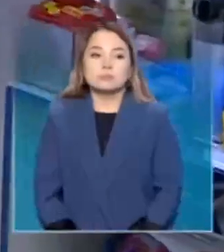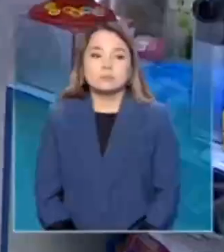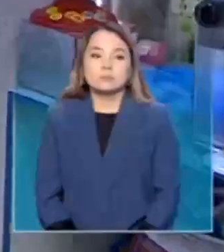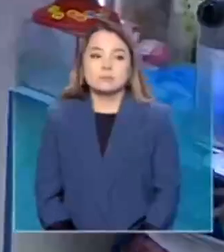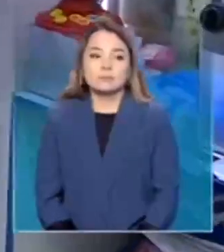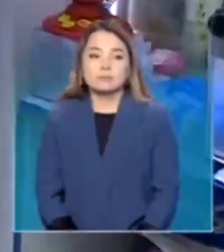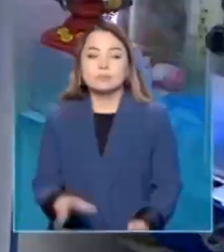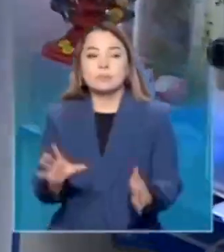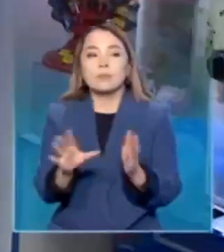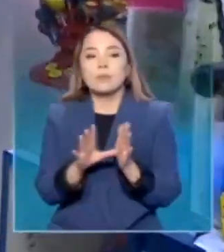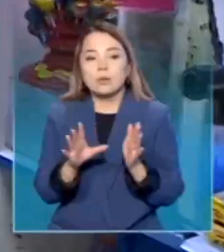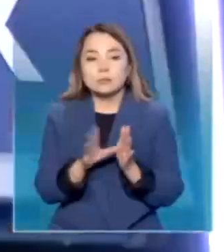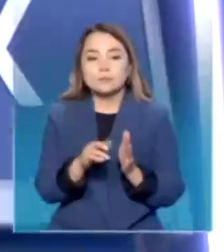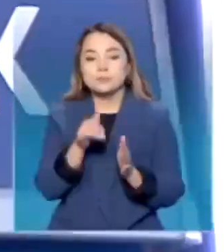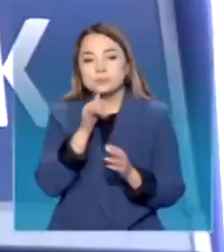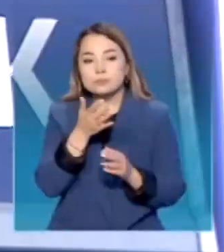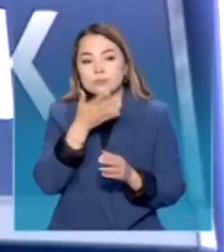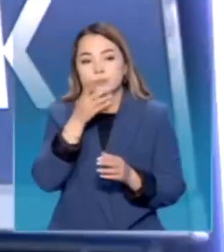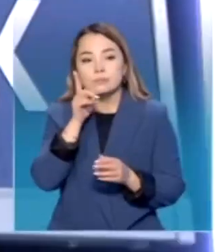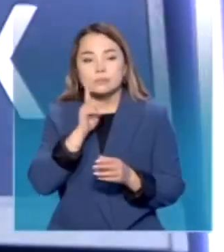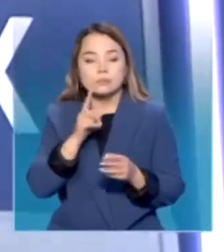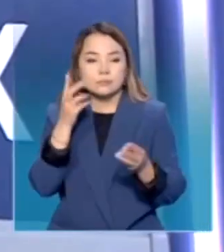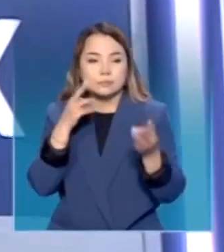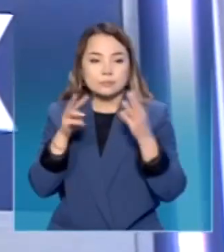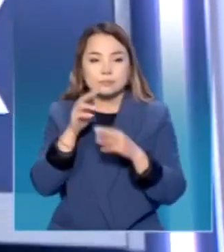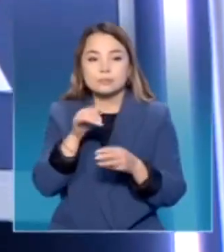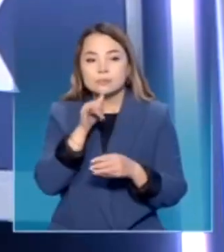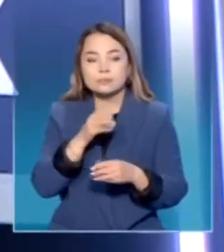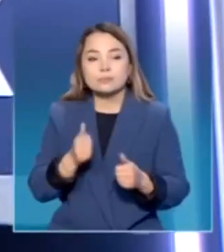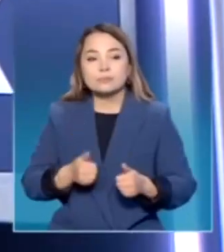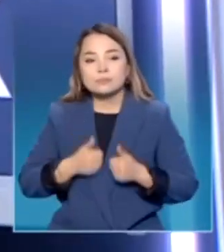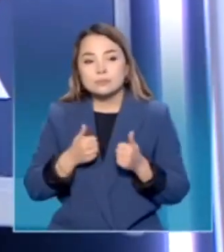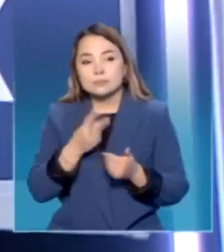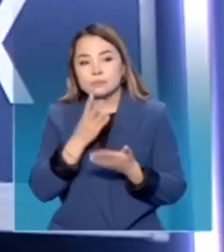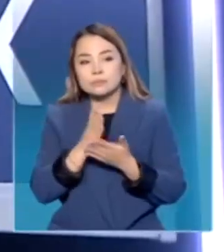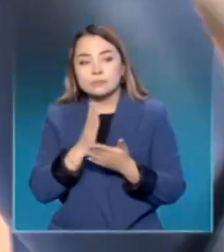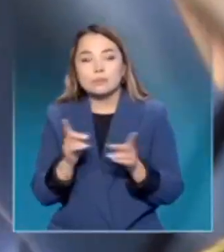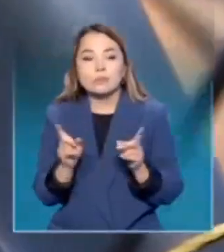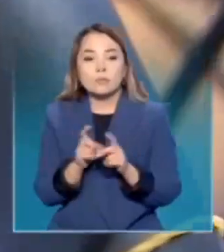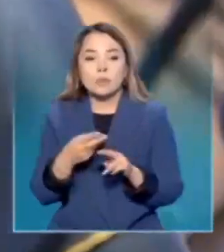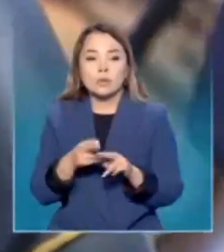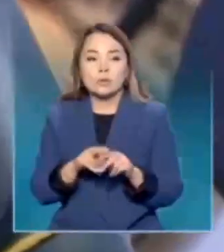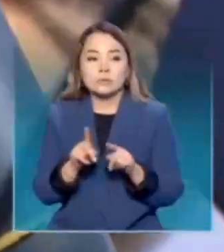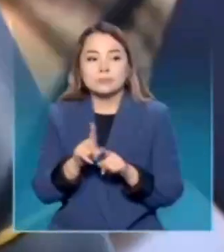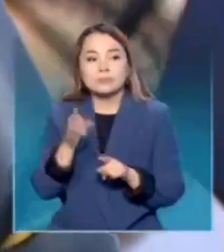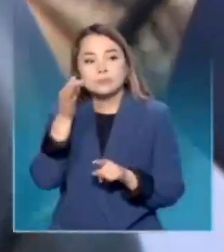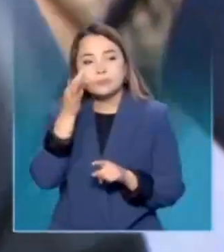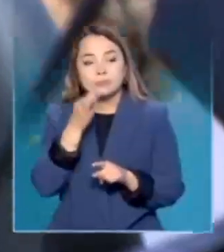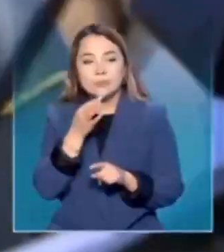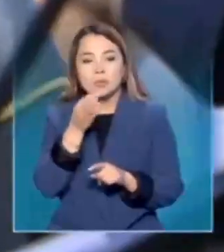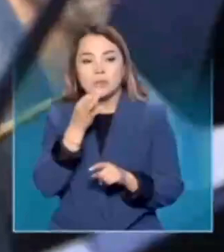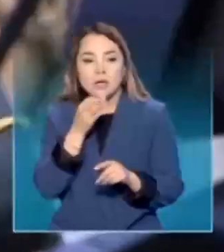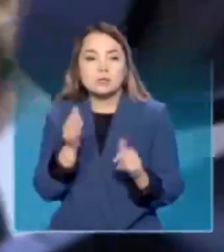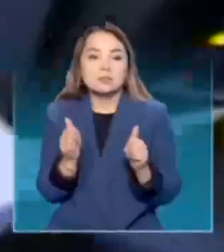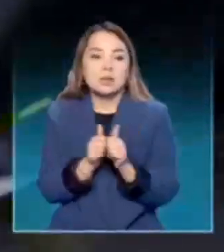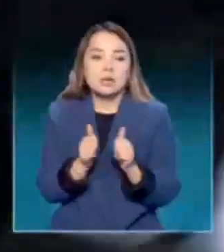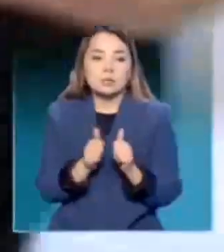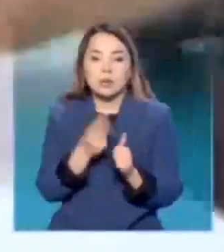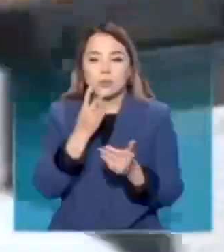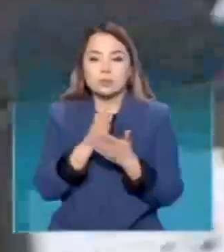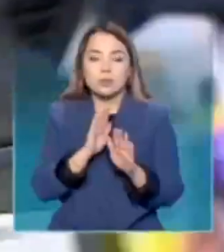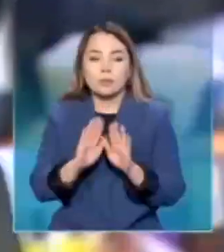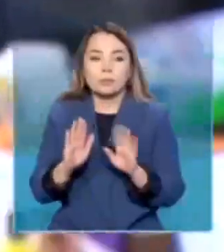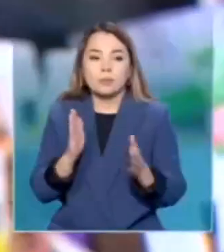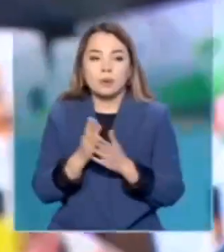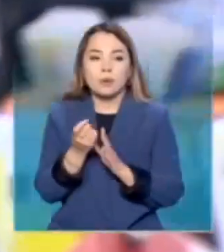Балалар электронды темекінің хош иісі мен әдемі дизайнына қарап татып көруге талпынады. Оның үстіне дүкенде бұл өнімдер тәттілер мен сағыздардың жанына қойылады. Соның